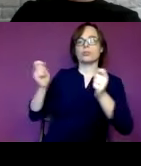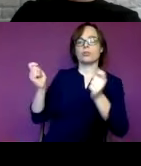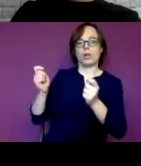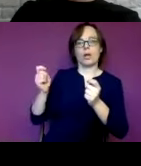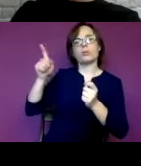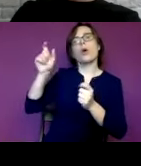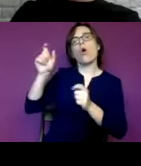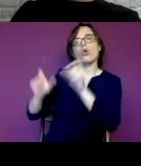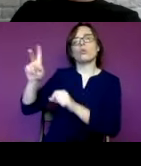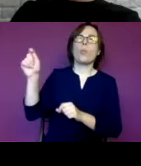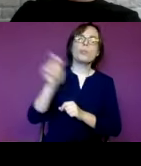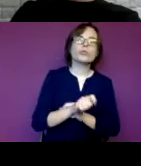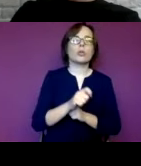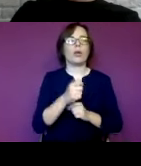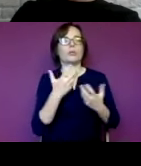przyjechać.